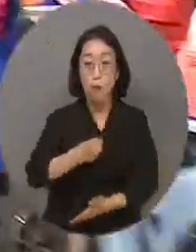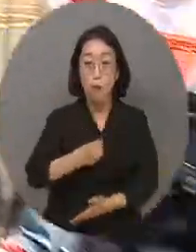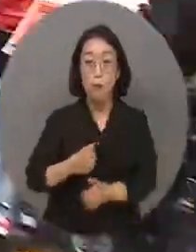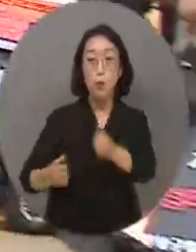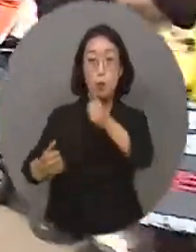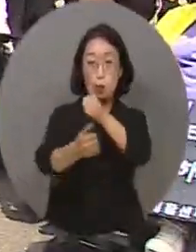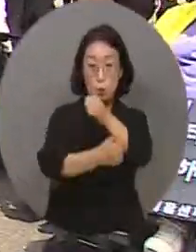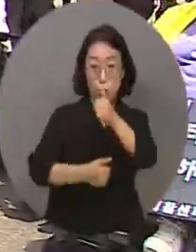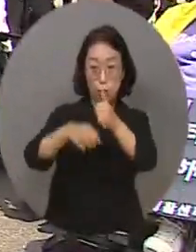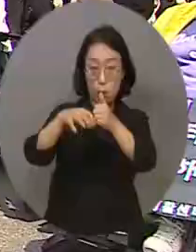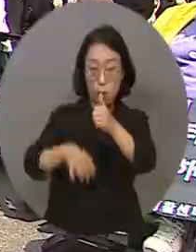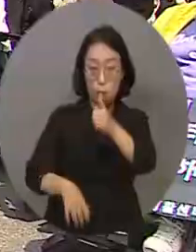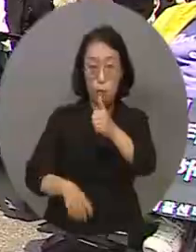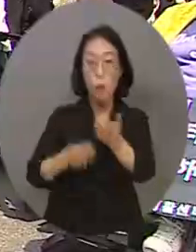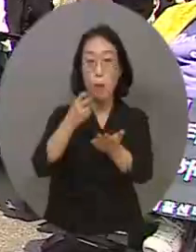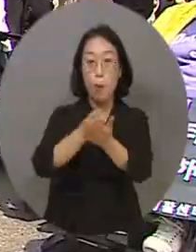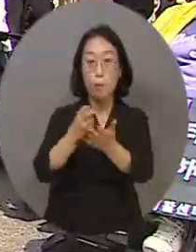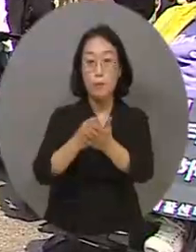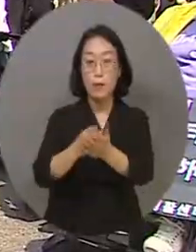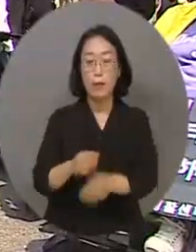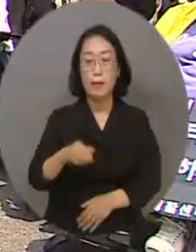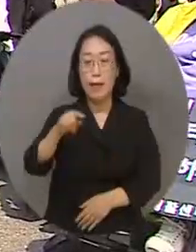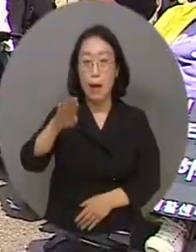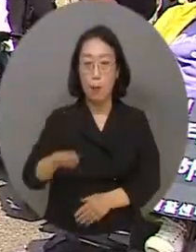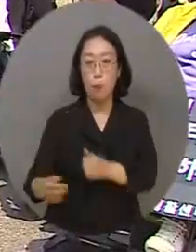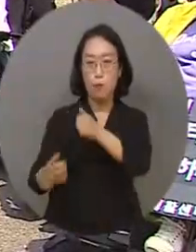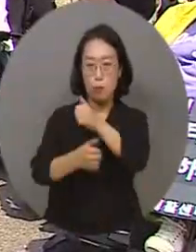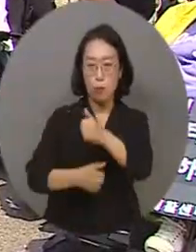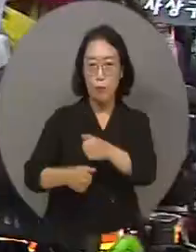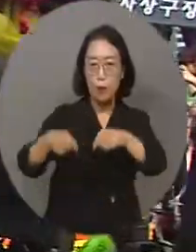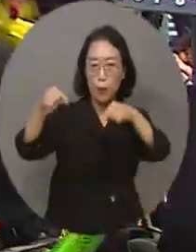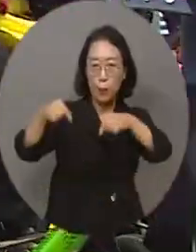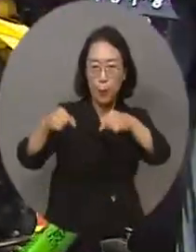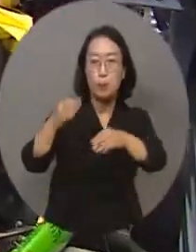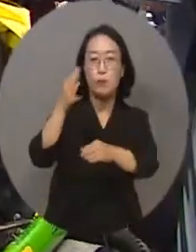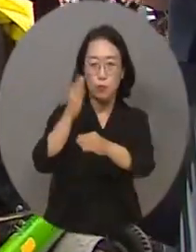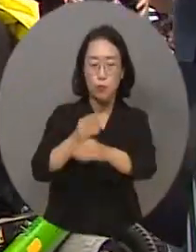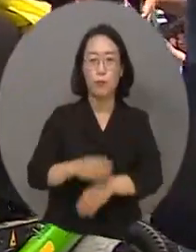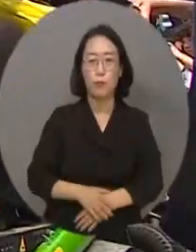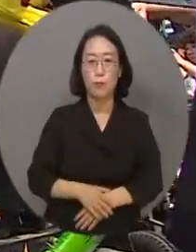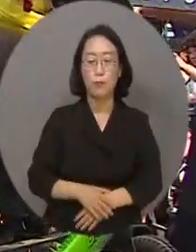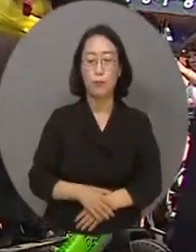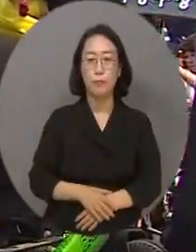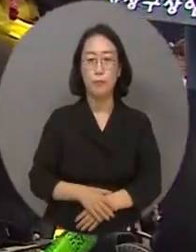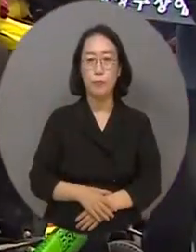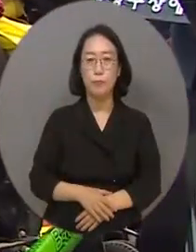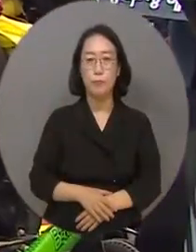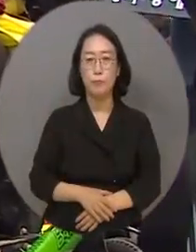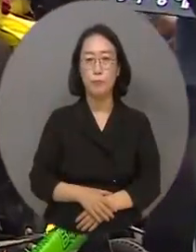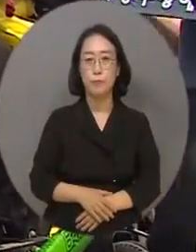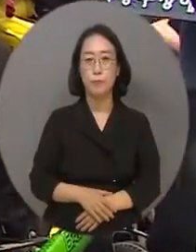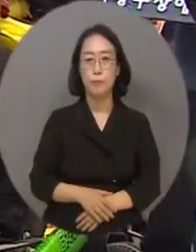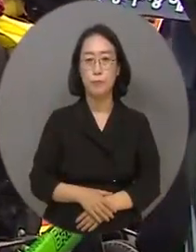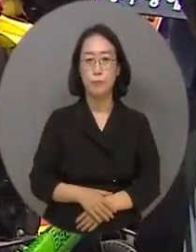보건복지위원회를 통과해 현재 법제사법위원회와 본회의를 앞두고 있습니다. 복지TV 뉴스 최유라입니다.